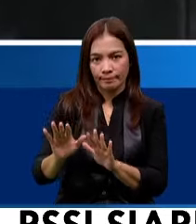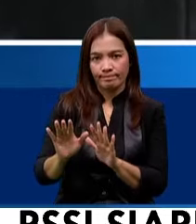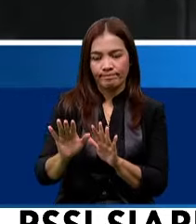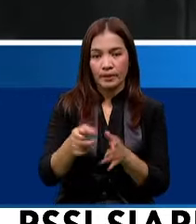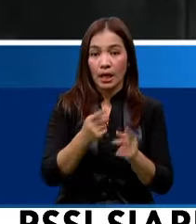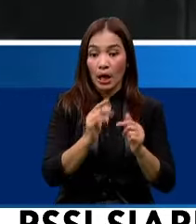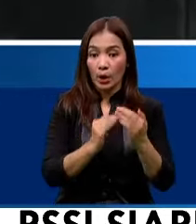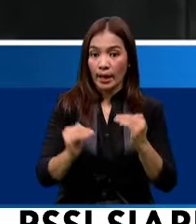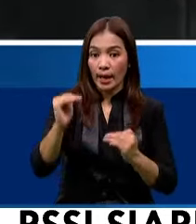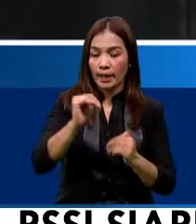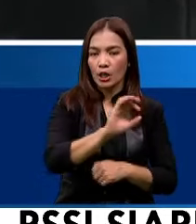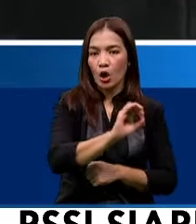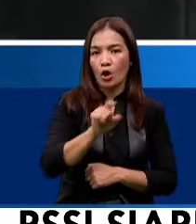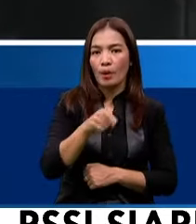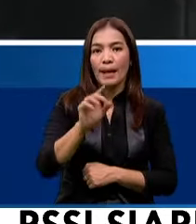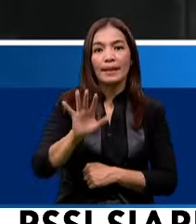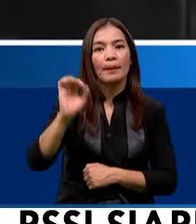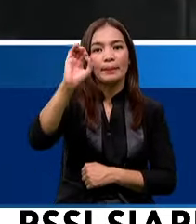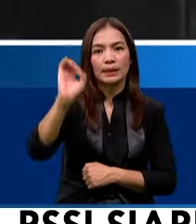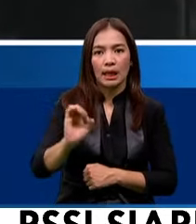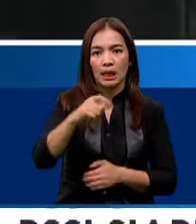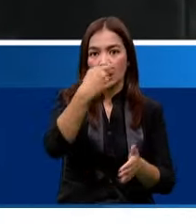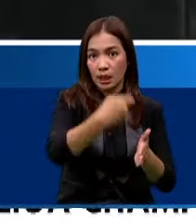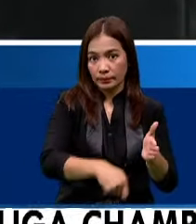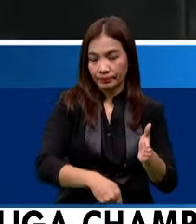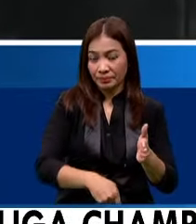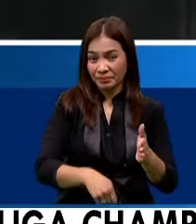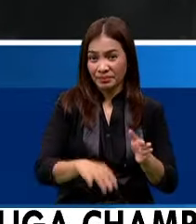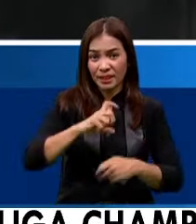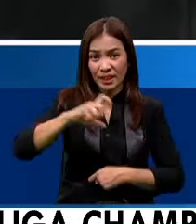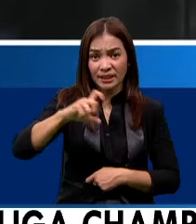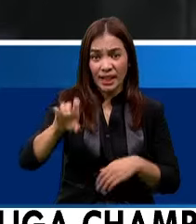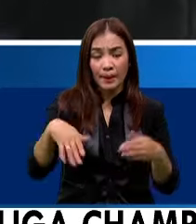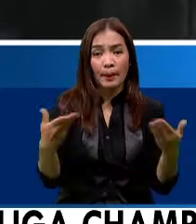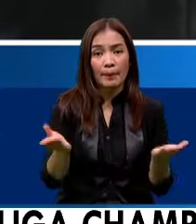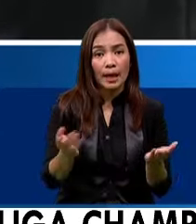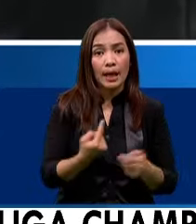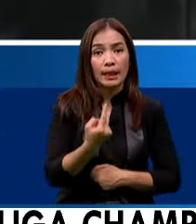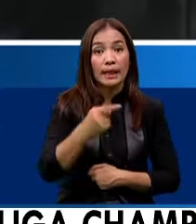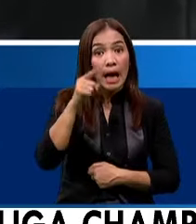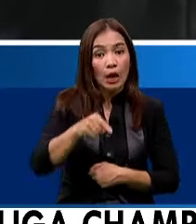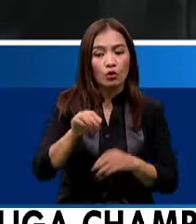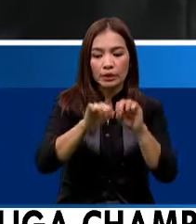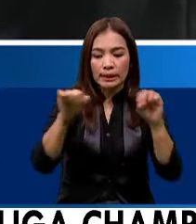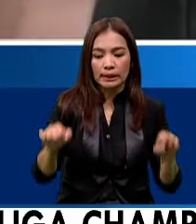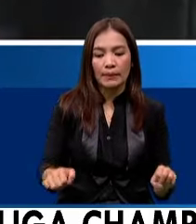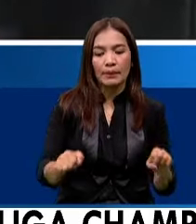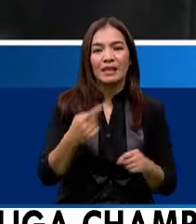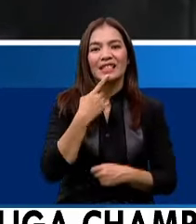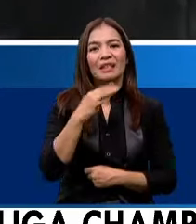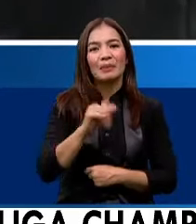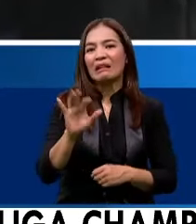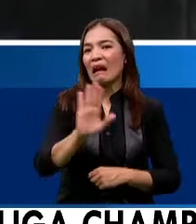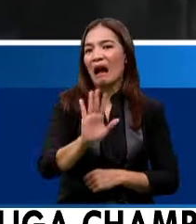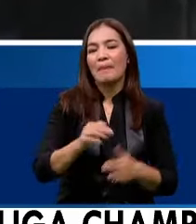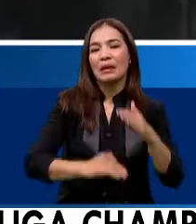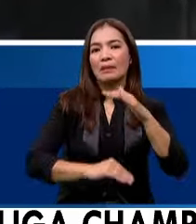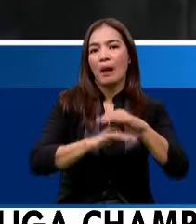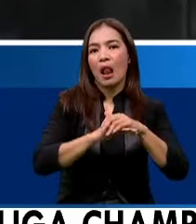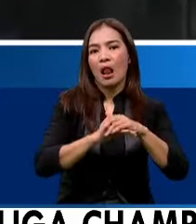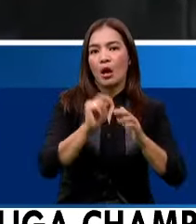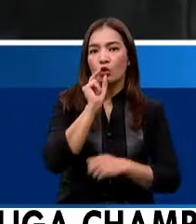dinaikkan mung 0,5% tax raationya ya caranya seperti apa Nah ada beberapa sektor yang sekarang ini saya rasa kurang produktif untuk dicarikan